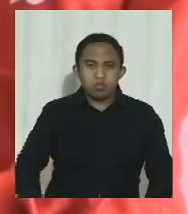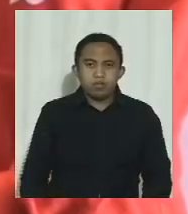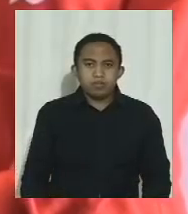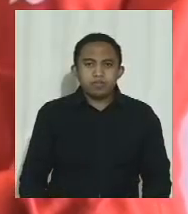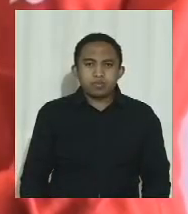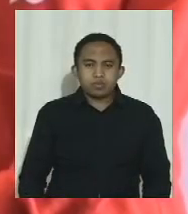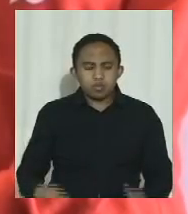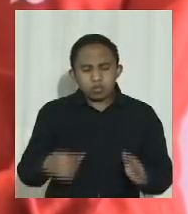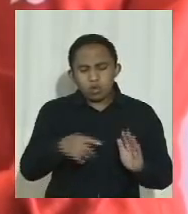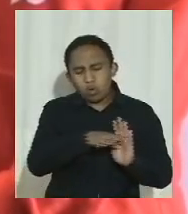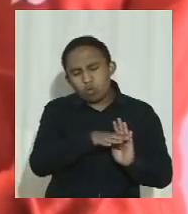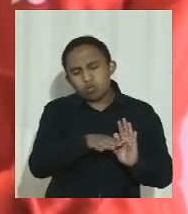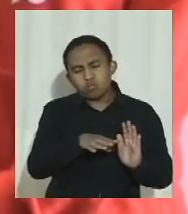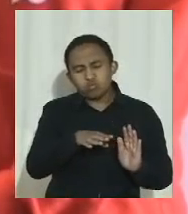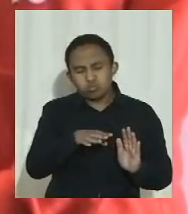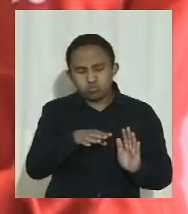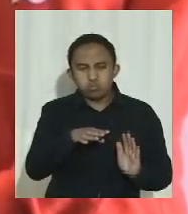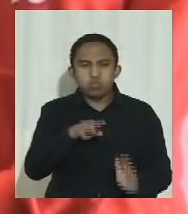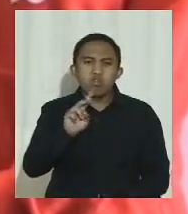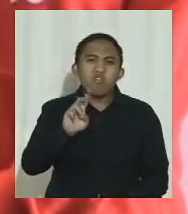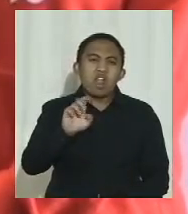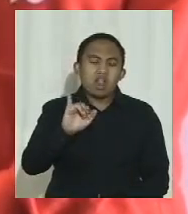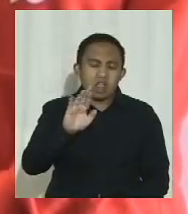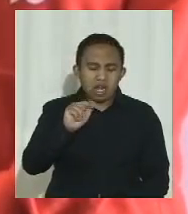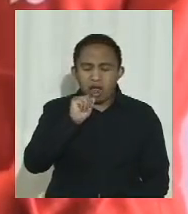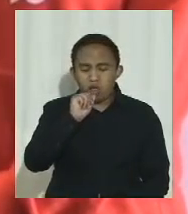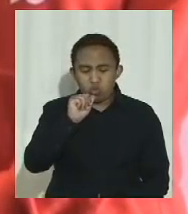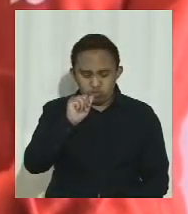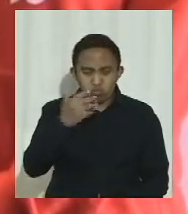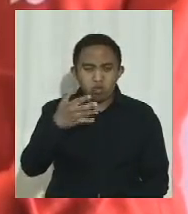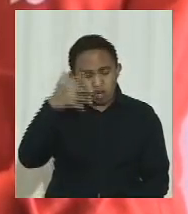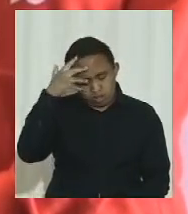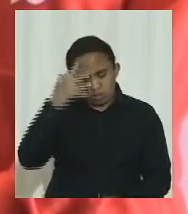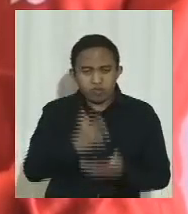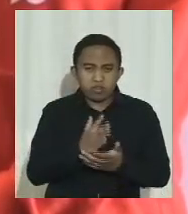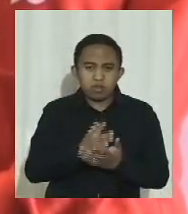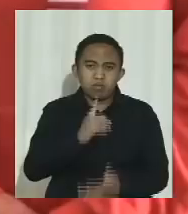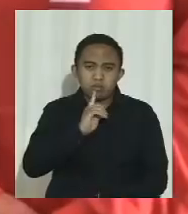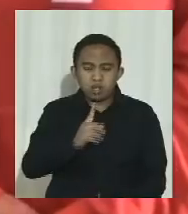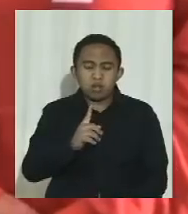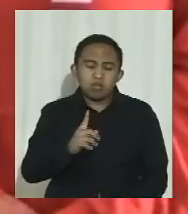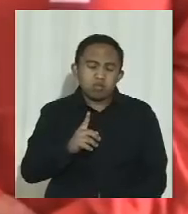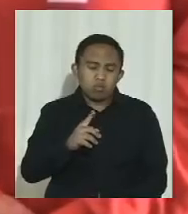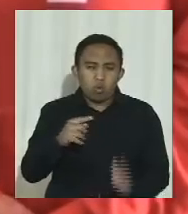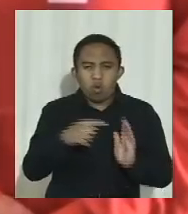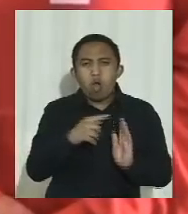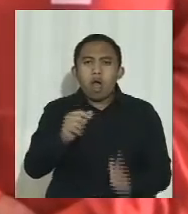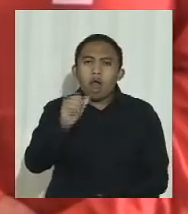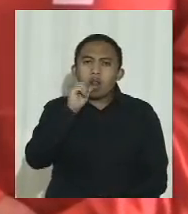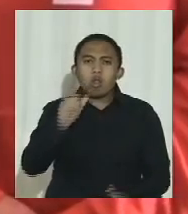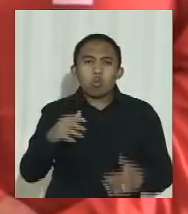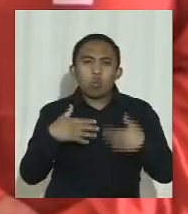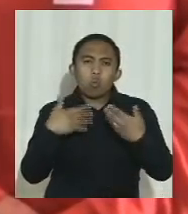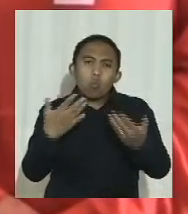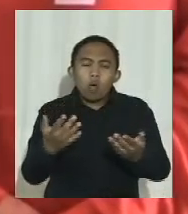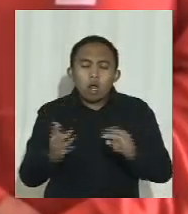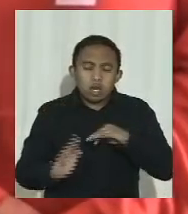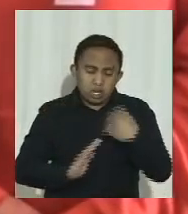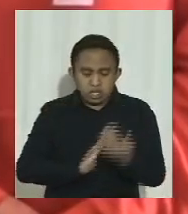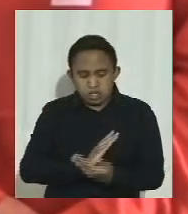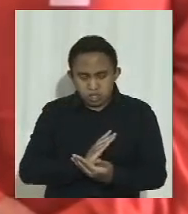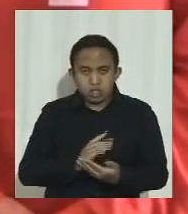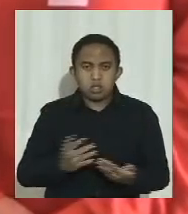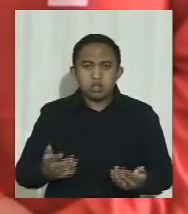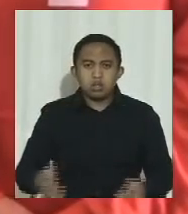ho any rehetra izay napetraky ny filoham-pirenena Andry Rajoelina, ny zavatra misy a raha amin'ny